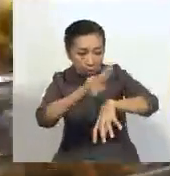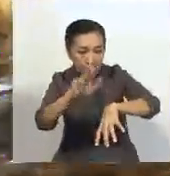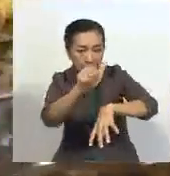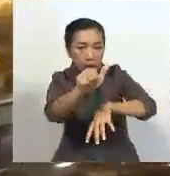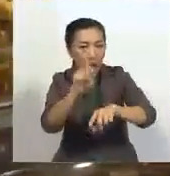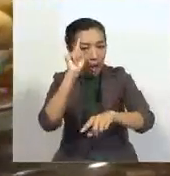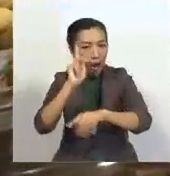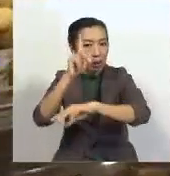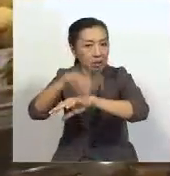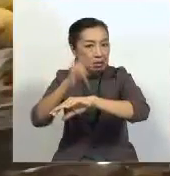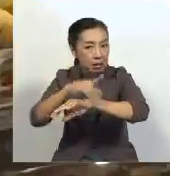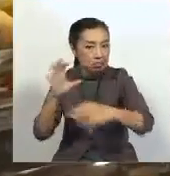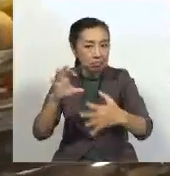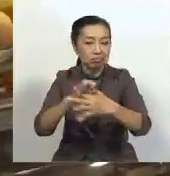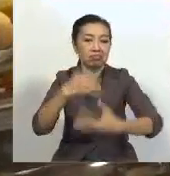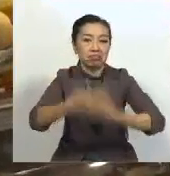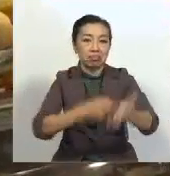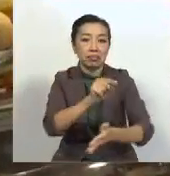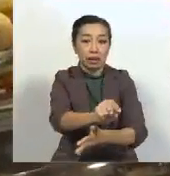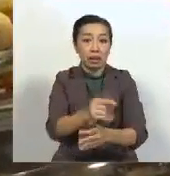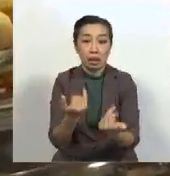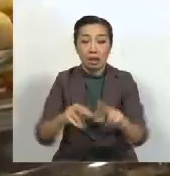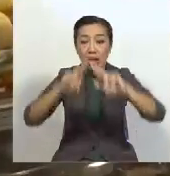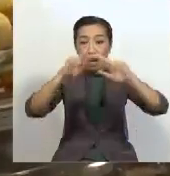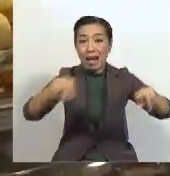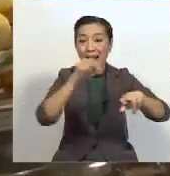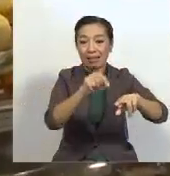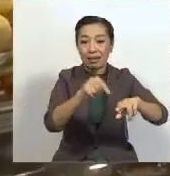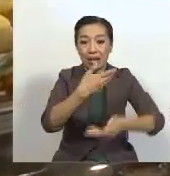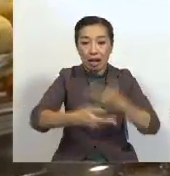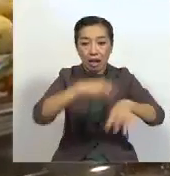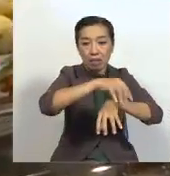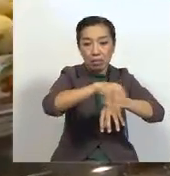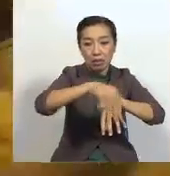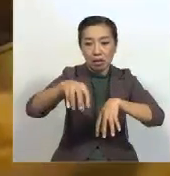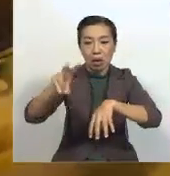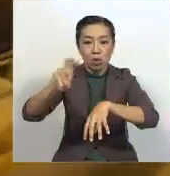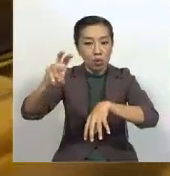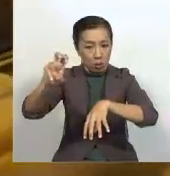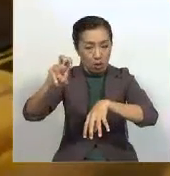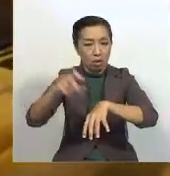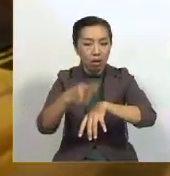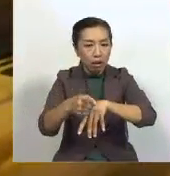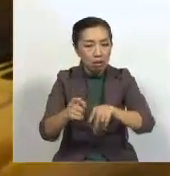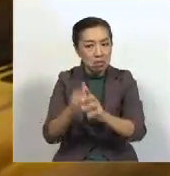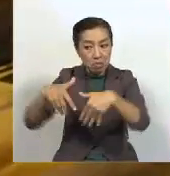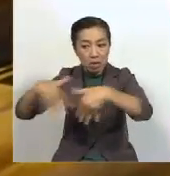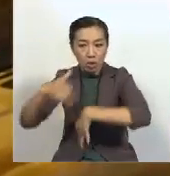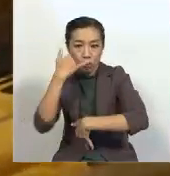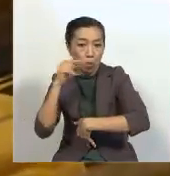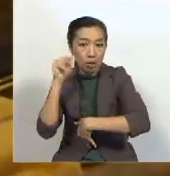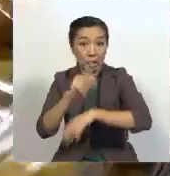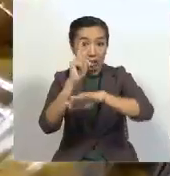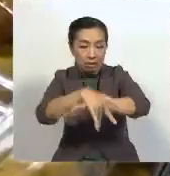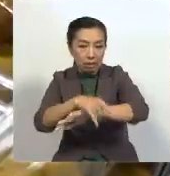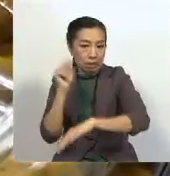ำดิจิทัลมาใช้ทั้งหมดนะคะปัจจุบันเนี่ยเหอหมาเฟสมีทั้งหมด200สาขามีสัดส่วนการสั่งซื้อสินค้าออนไล